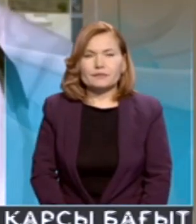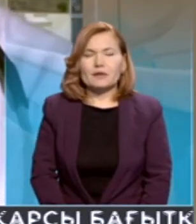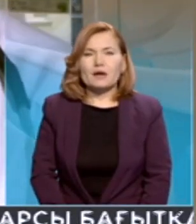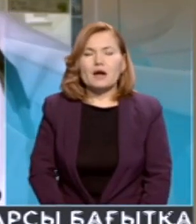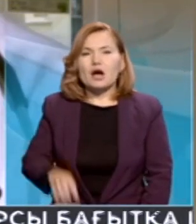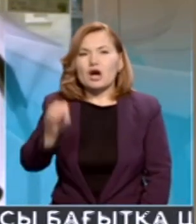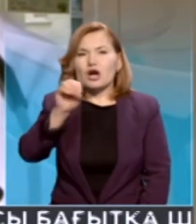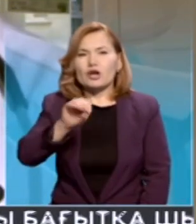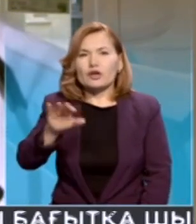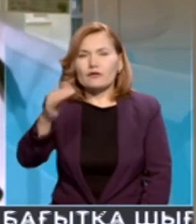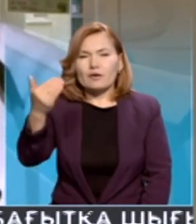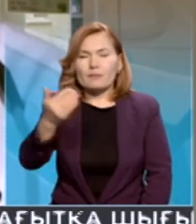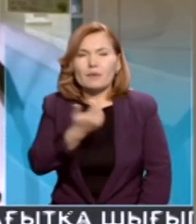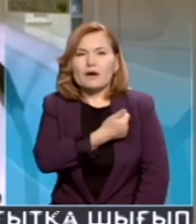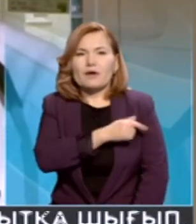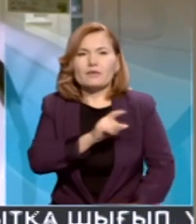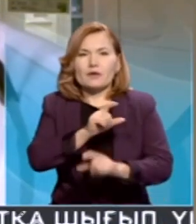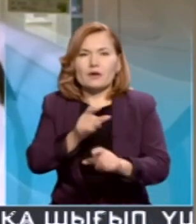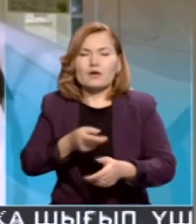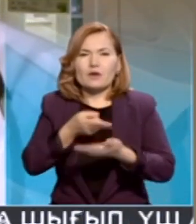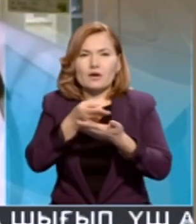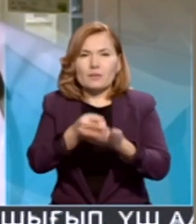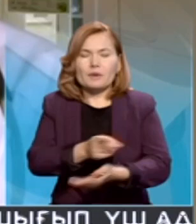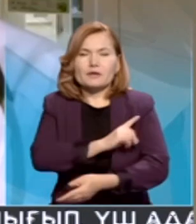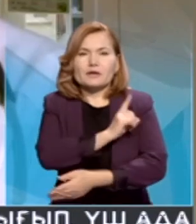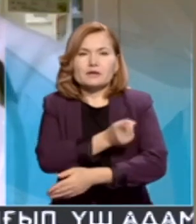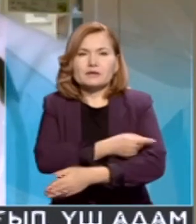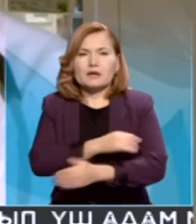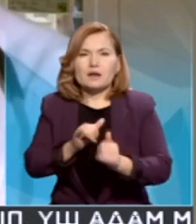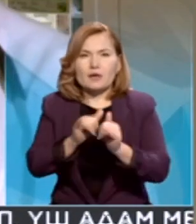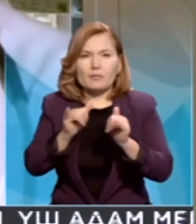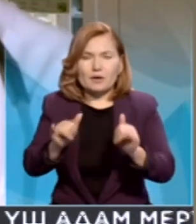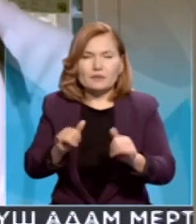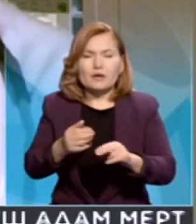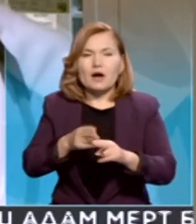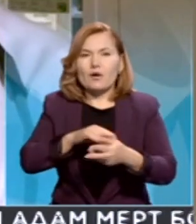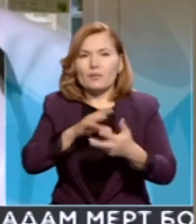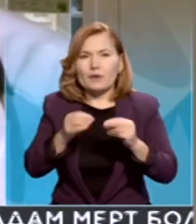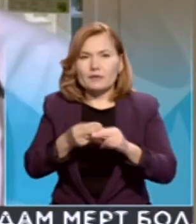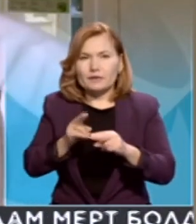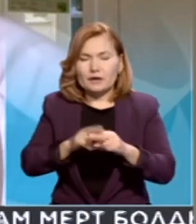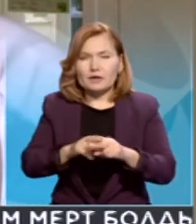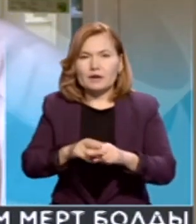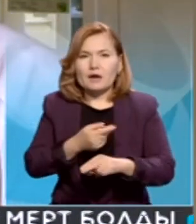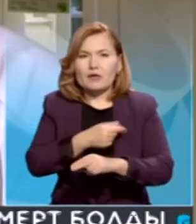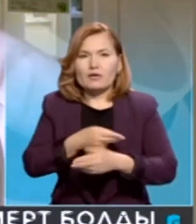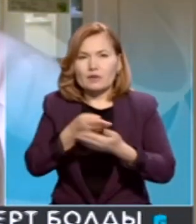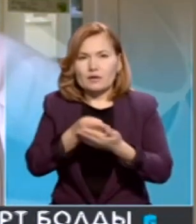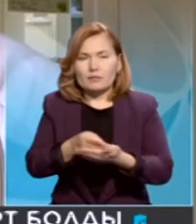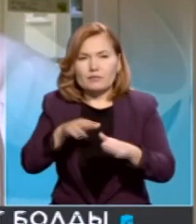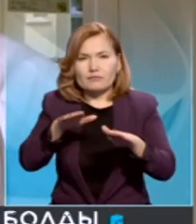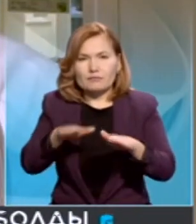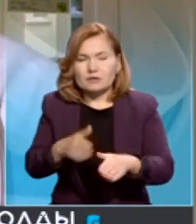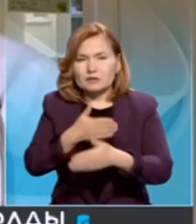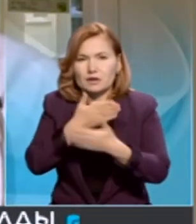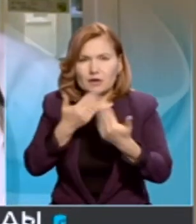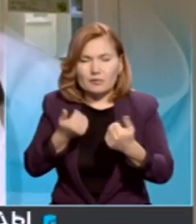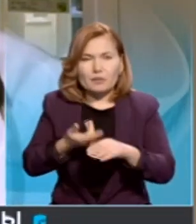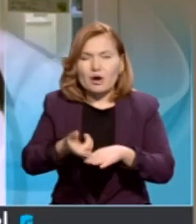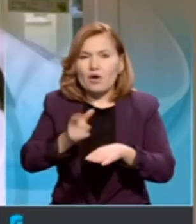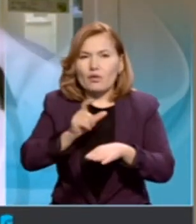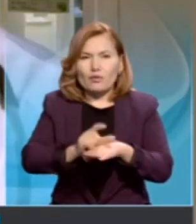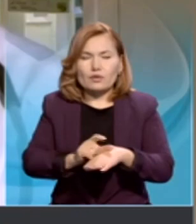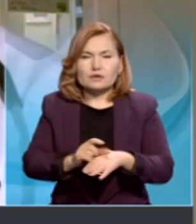Қарт құрлық ауруханаларында жұқпалы індеттермен түскен науқастардың көп болғаны сонша, жатқызатын жер таппай жатырмыз. Жағдай өте